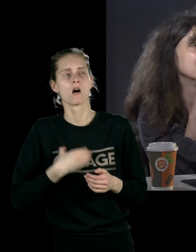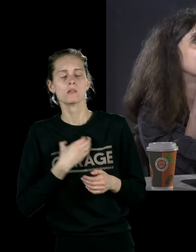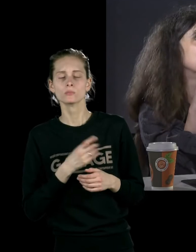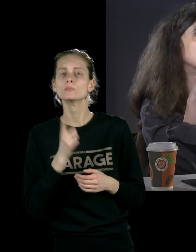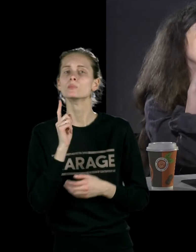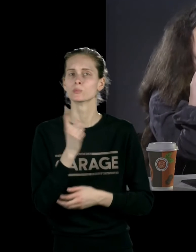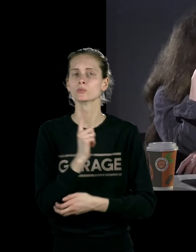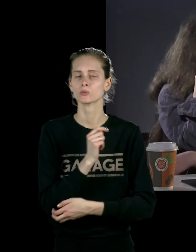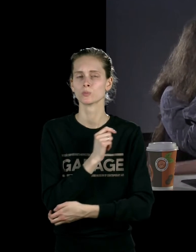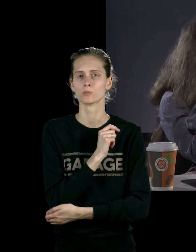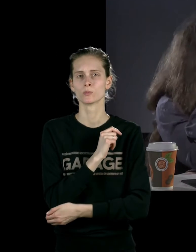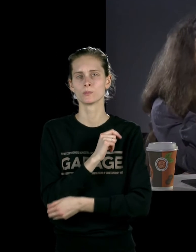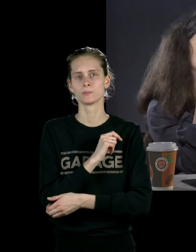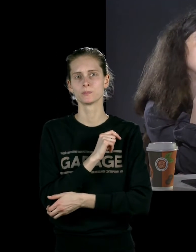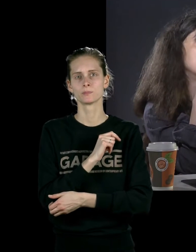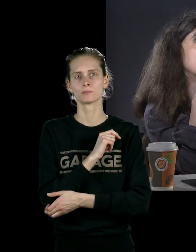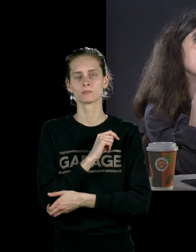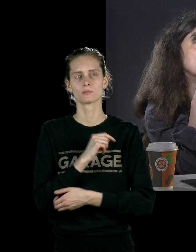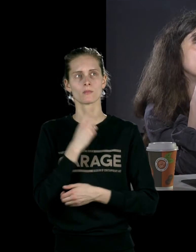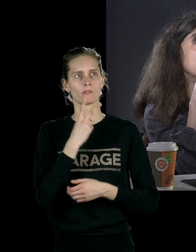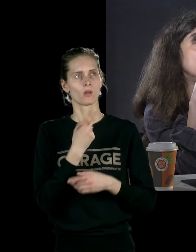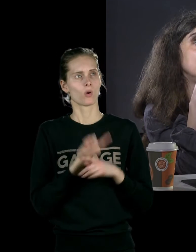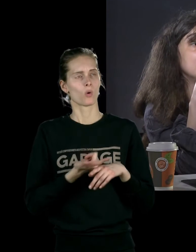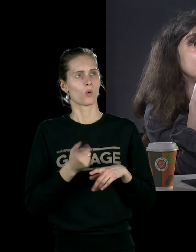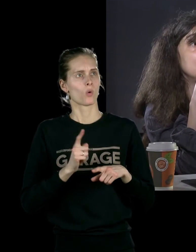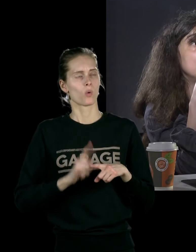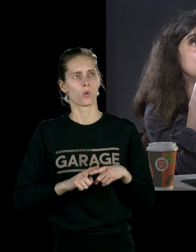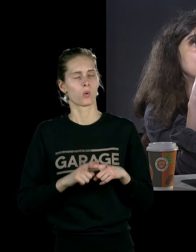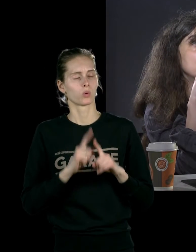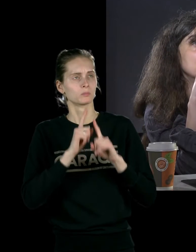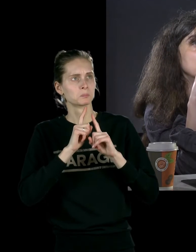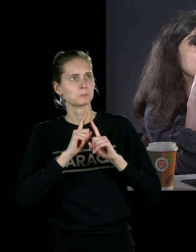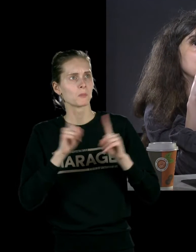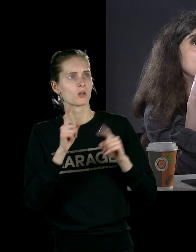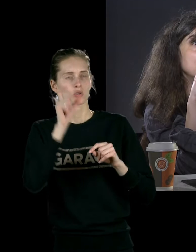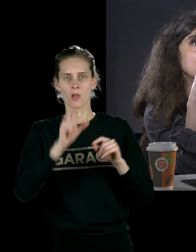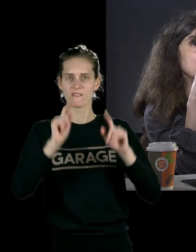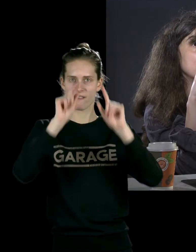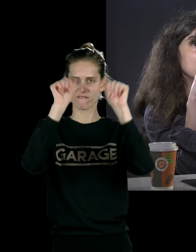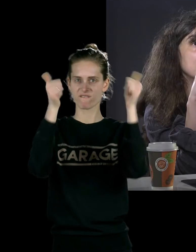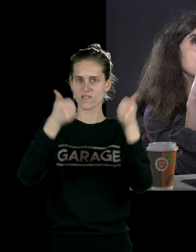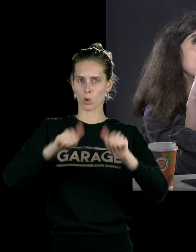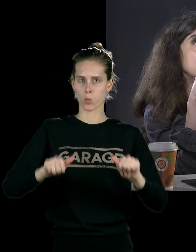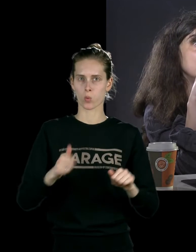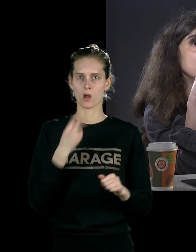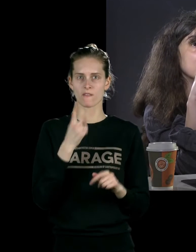опытов Фрэнсиса Бэкона? Да, это очень странное представление человеческой фигуры, напоминающее